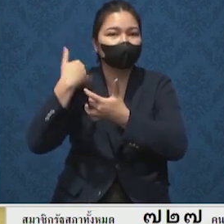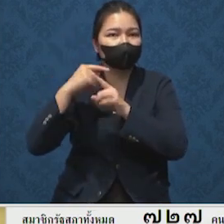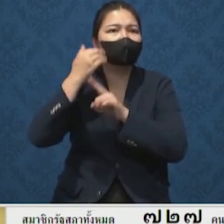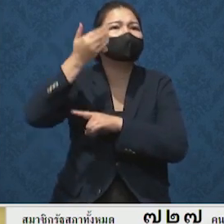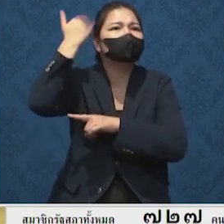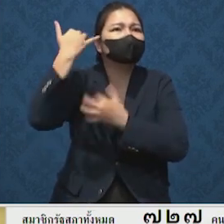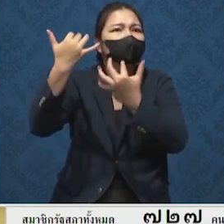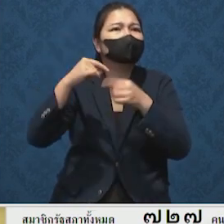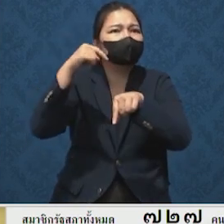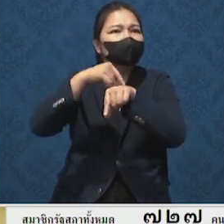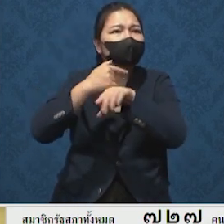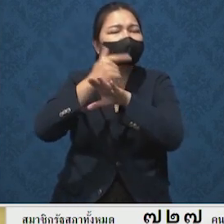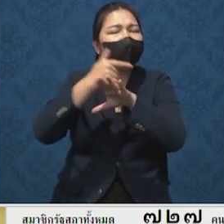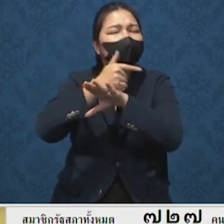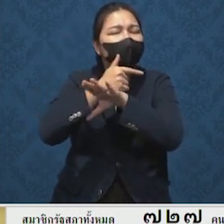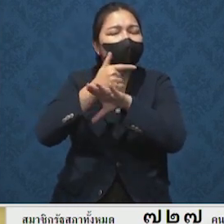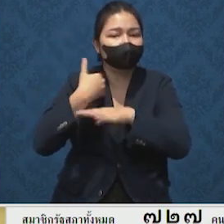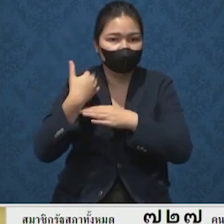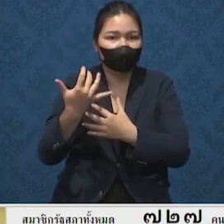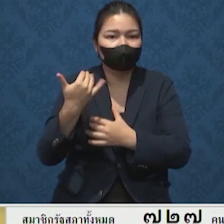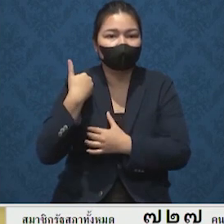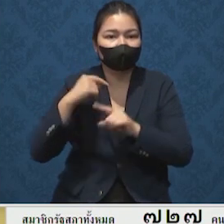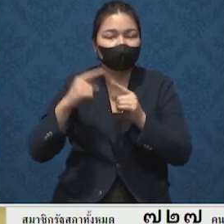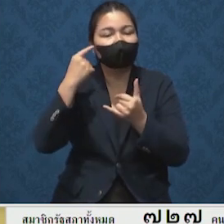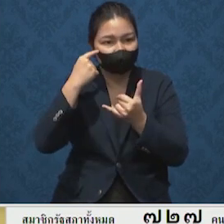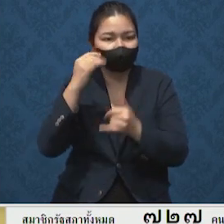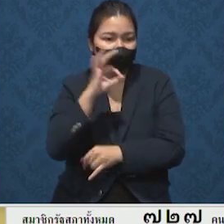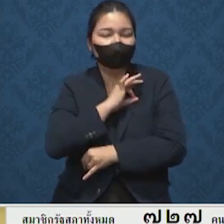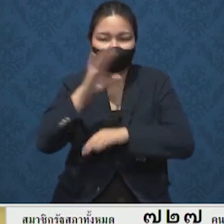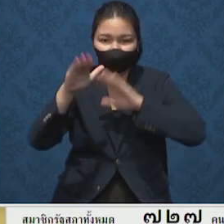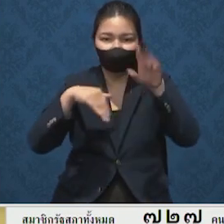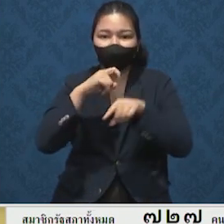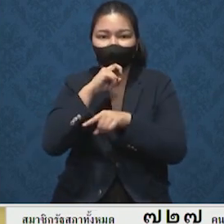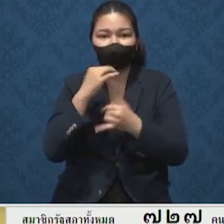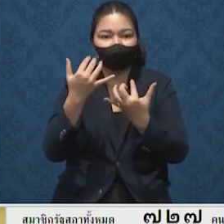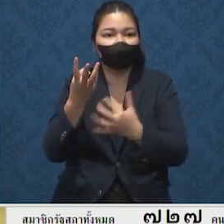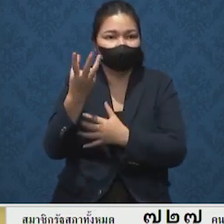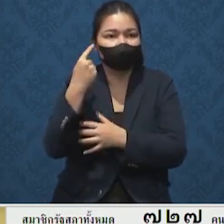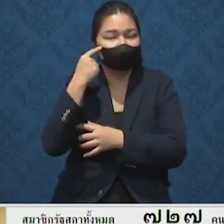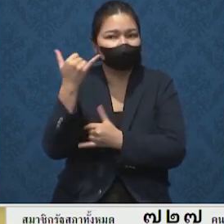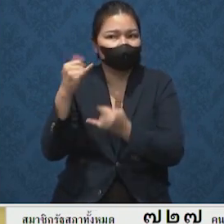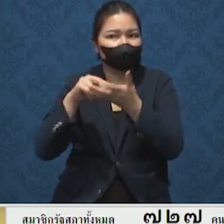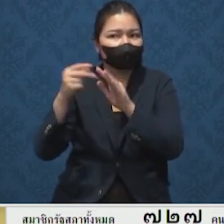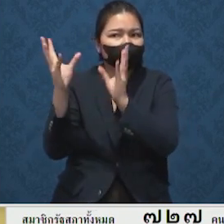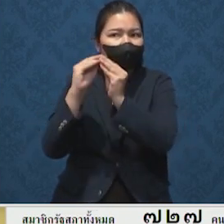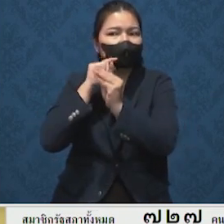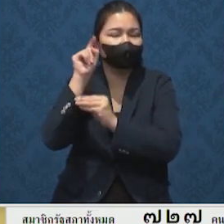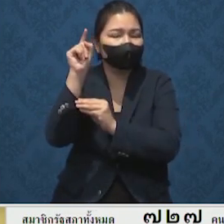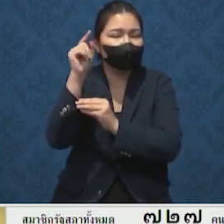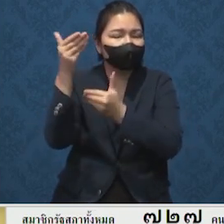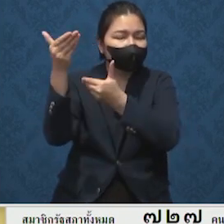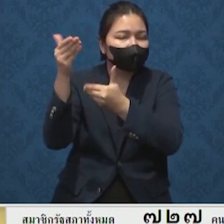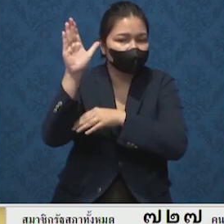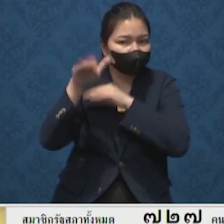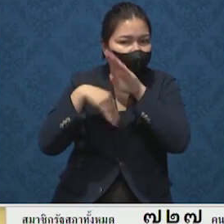ได้ครับไม่ต้องนับองค์ครับสมาชิกมีพร้อมครับก็เดี๋ยวท่านติดประชุมกรรมาธิการงบประมาณอยู่เดี๋ยวท่านก็ลงมา ครับ ก็